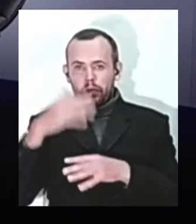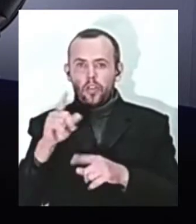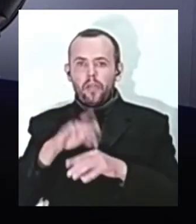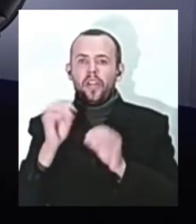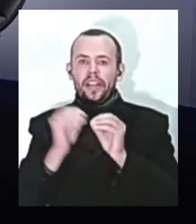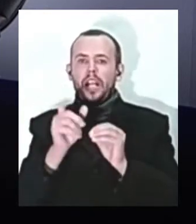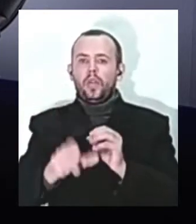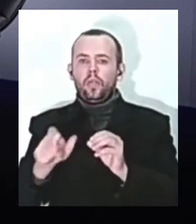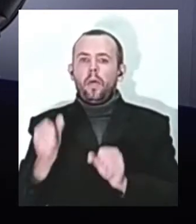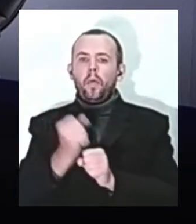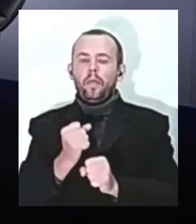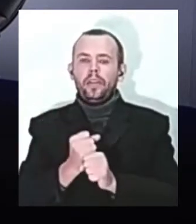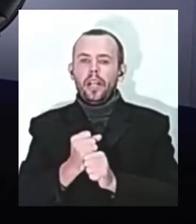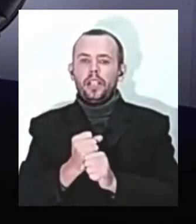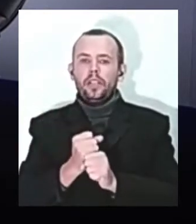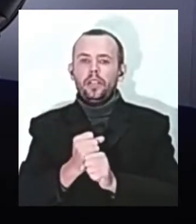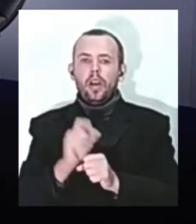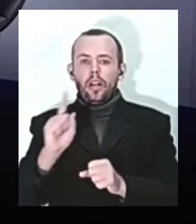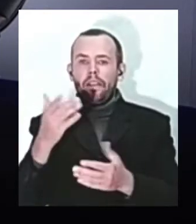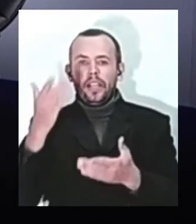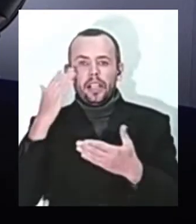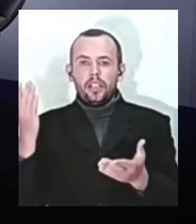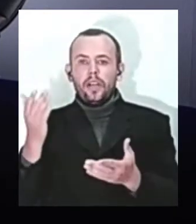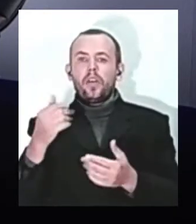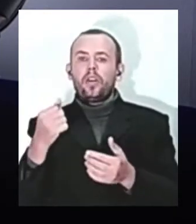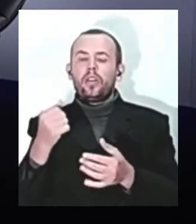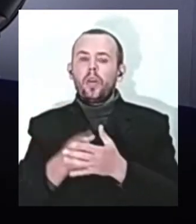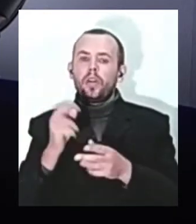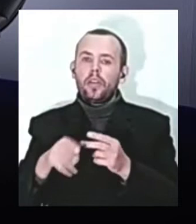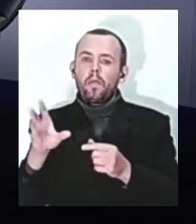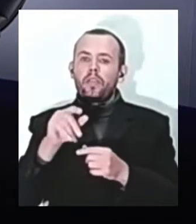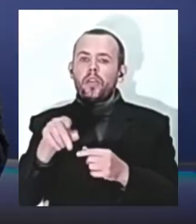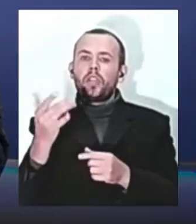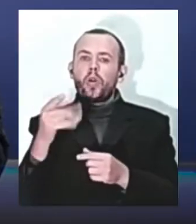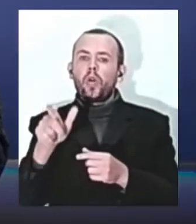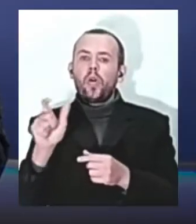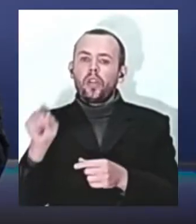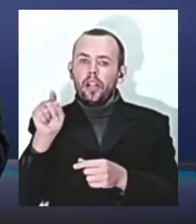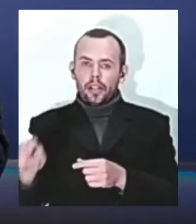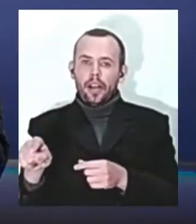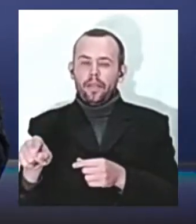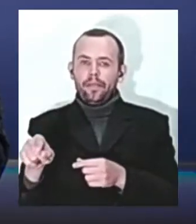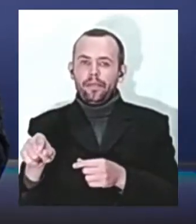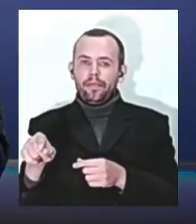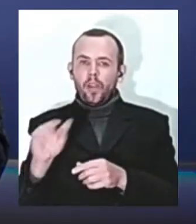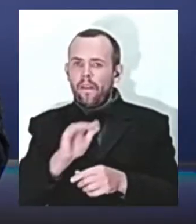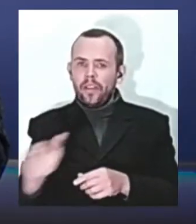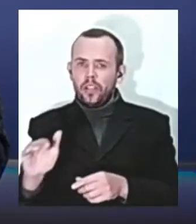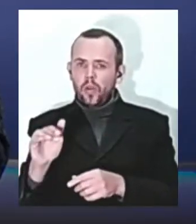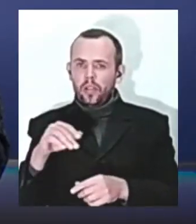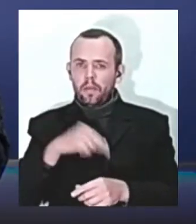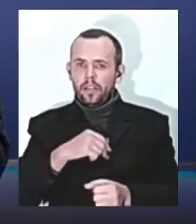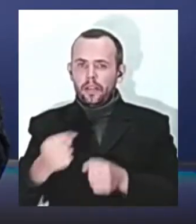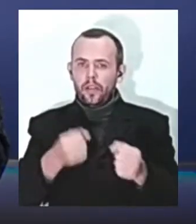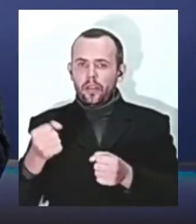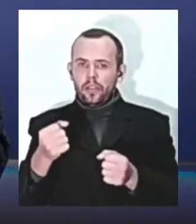працює, але він не знає до кінця по всіх суб'єктах, скільки людей там офіційно працевлаштовано. Часто таке буває.